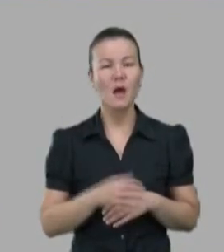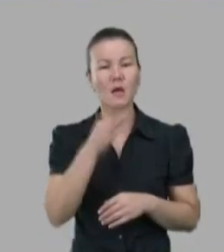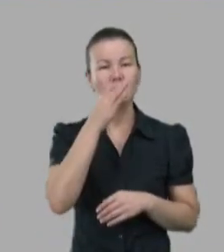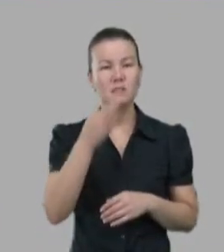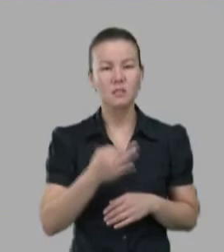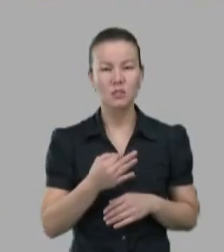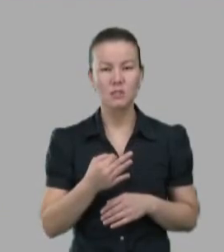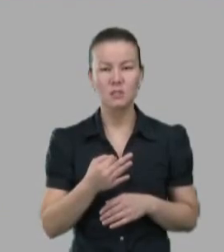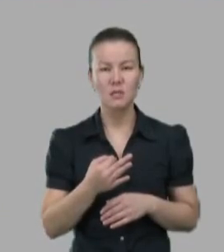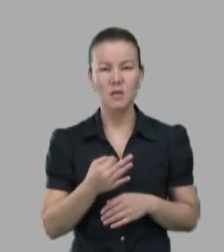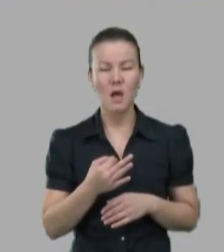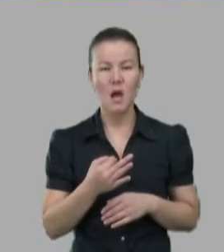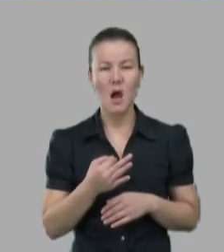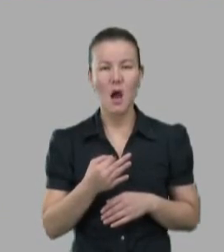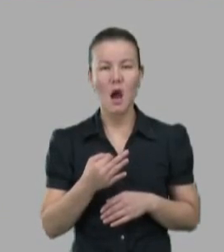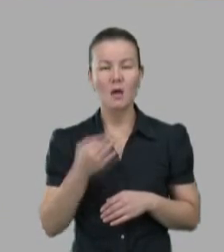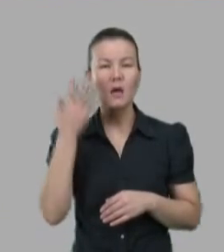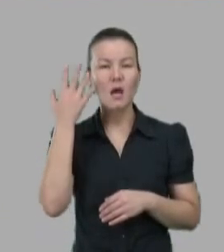Скажите,